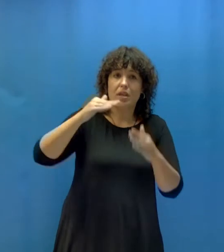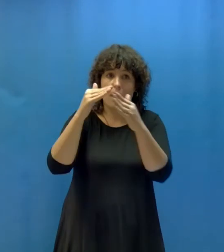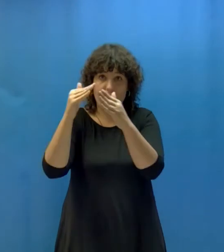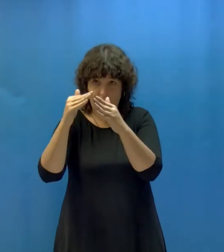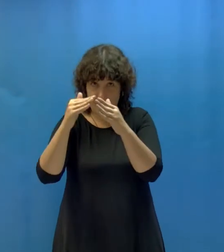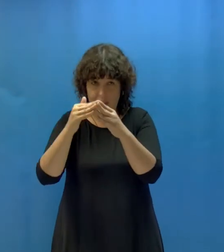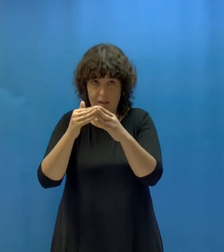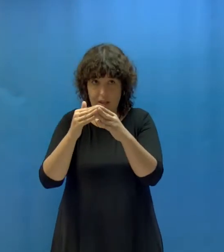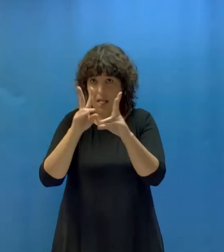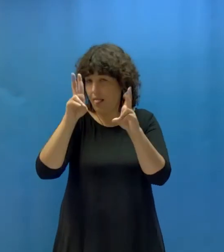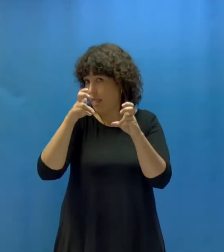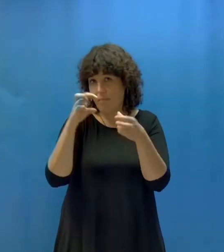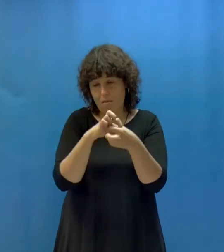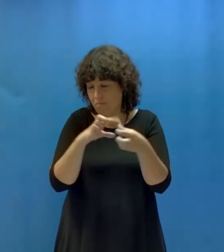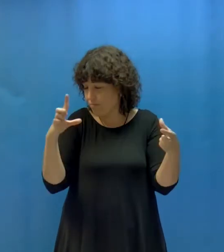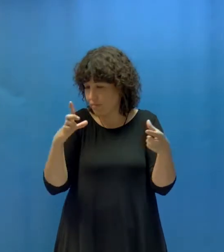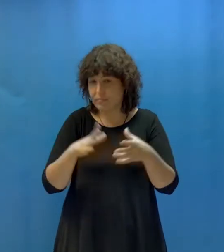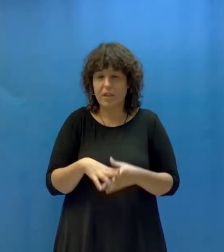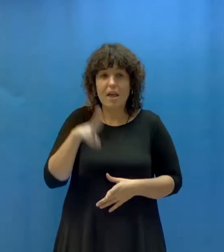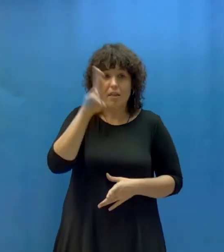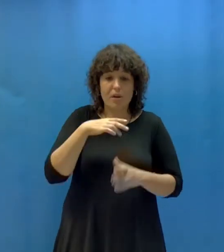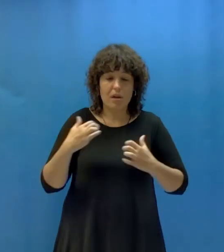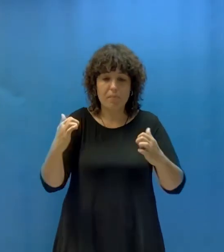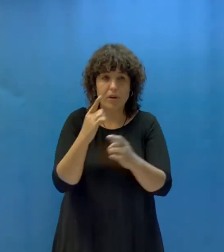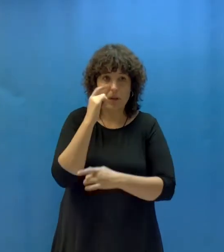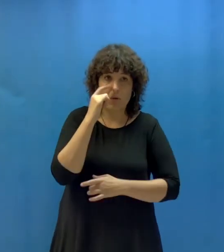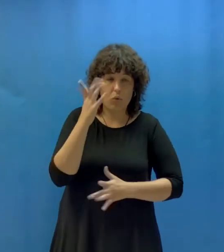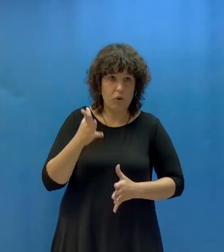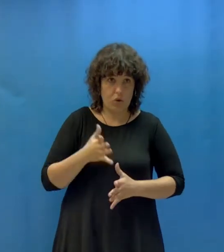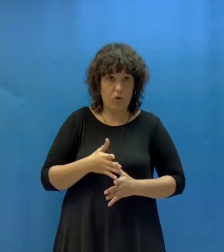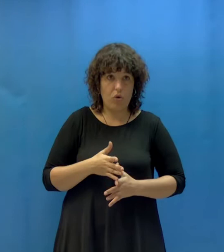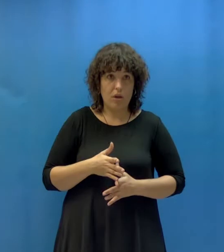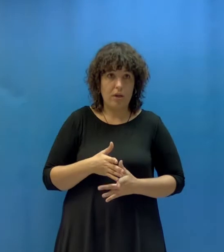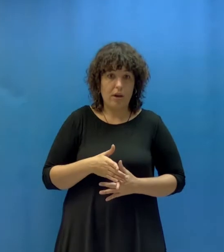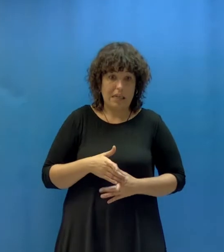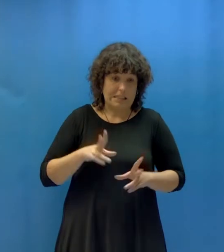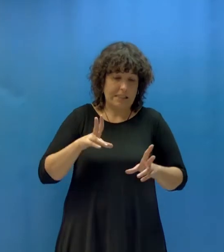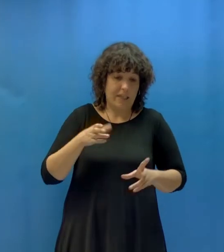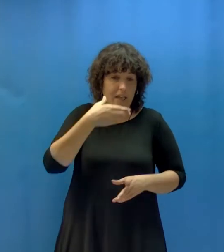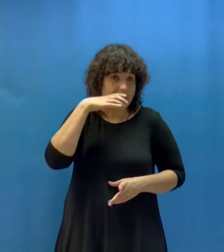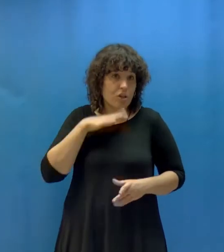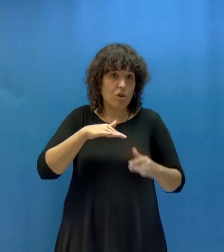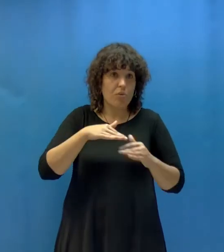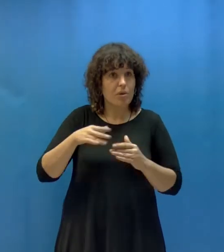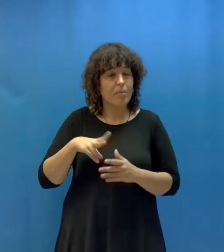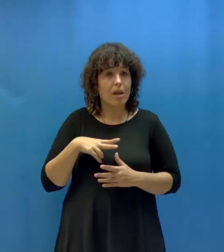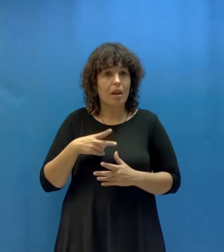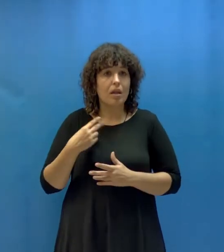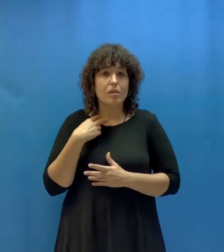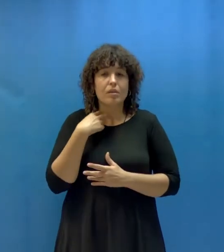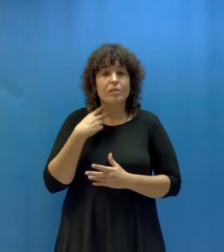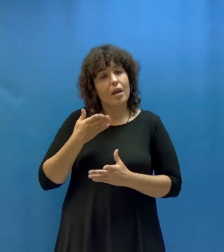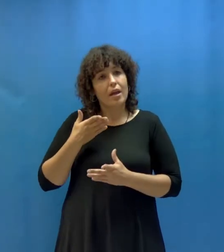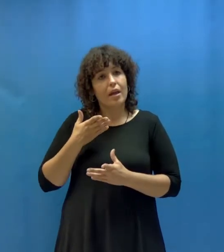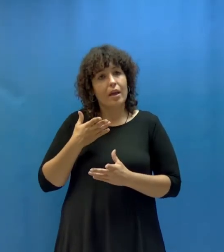bossa. També en el ple de juny van compareixer a instància de Castelló en Moviment la vicealcaldessa i l'alcaldessa. Es